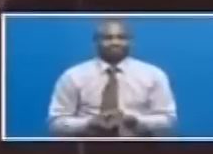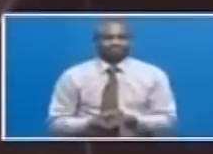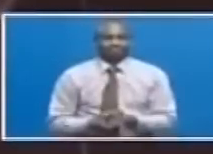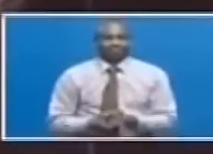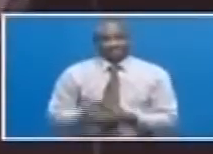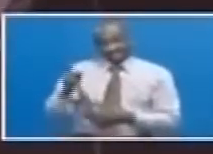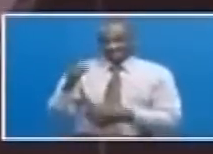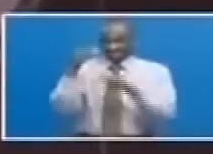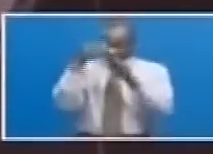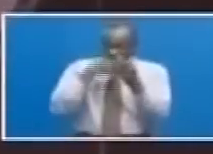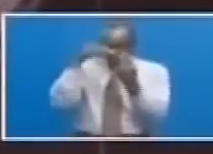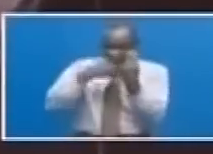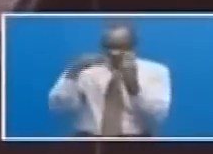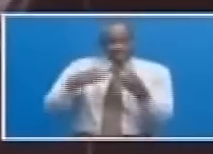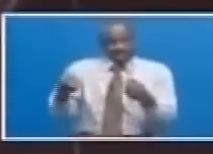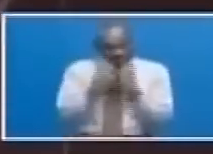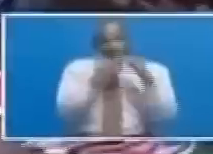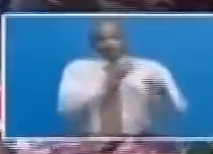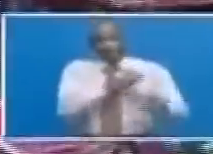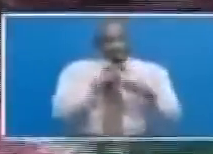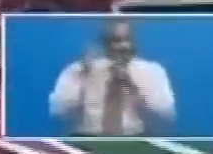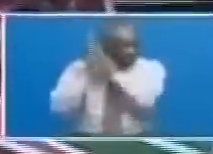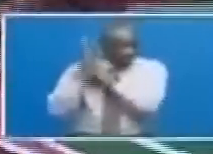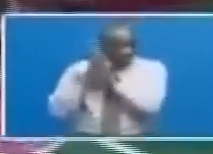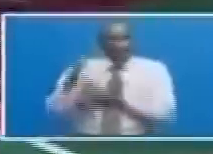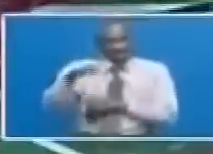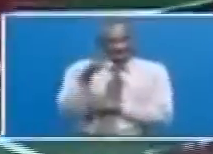Sanamu hii iliyoko katikati ya mnara wa Maumau